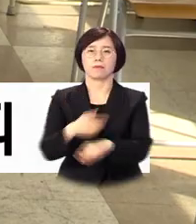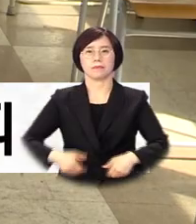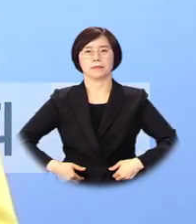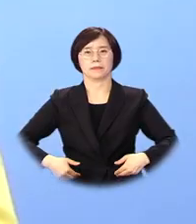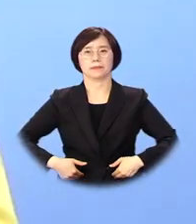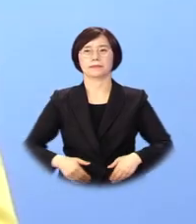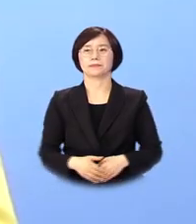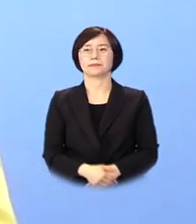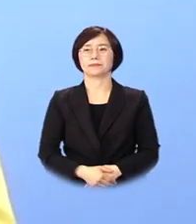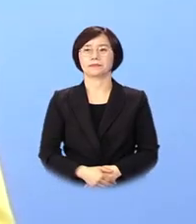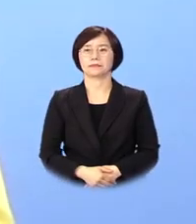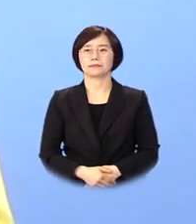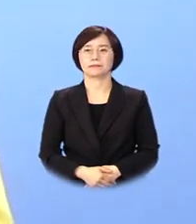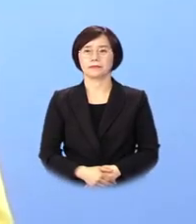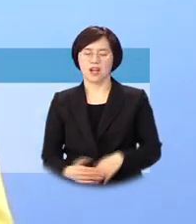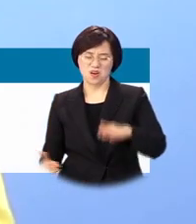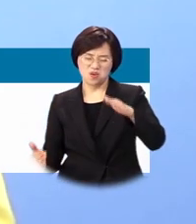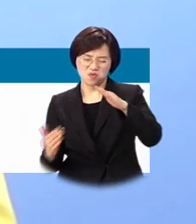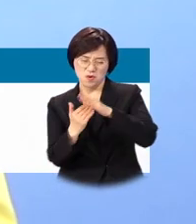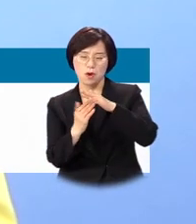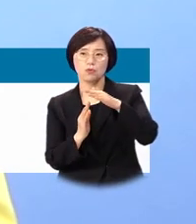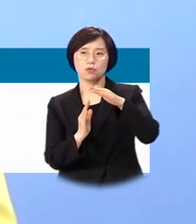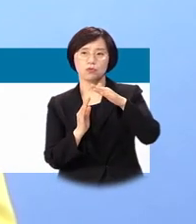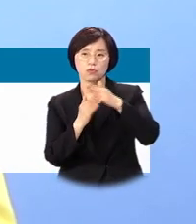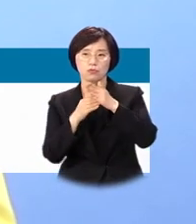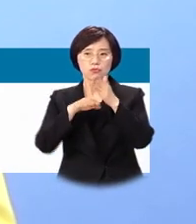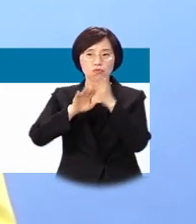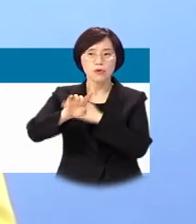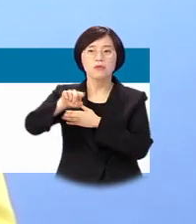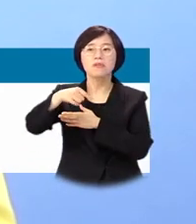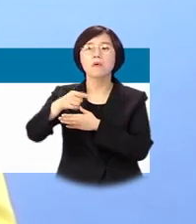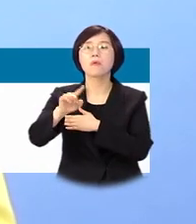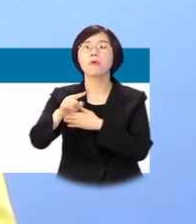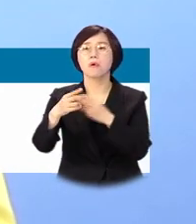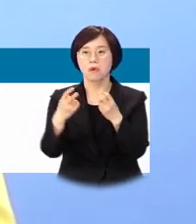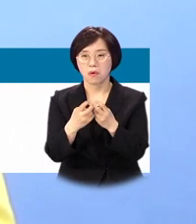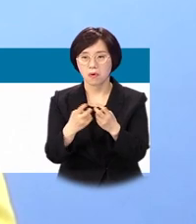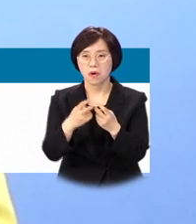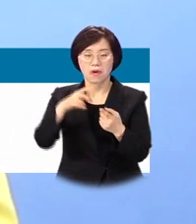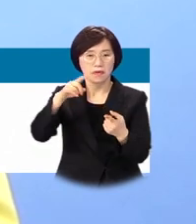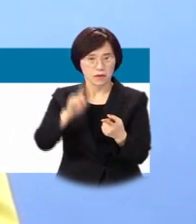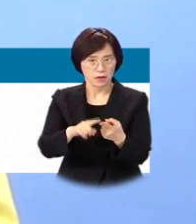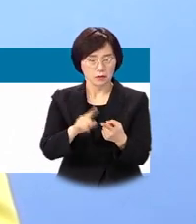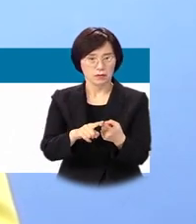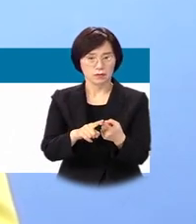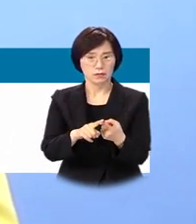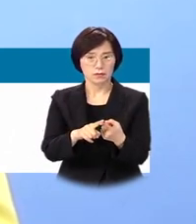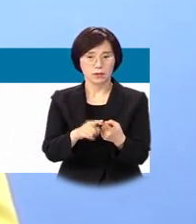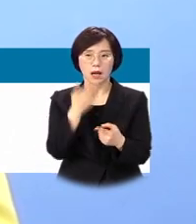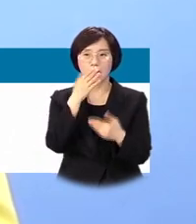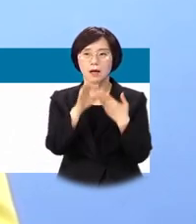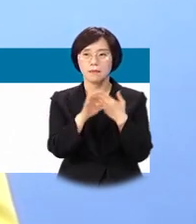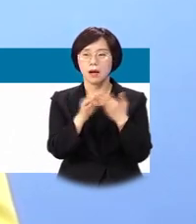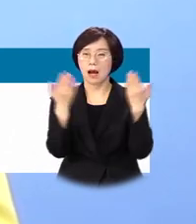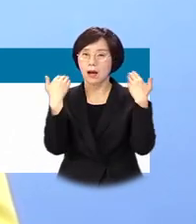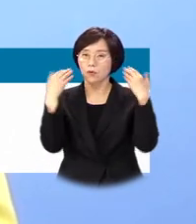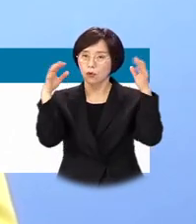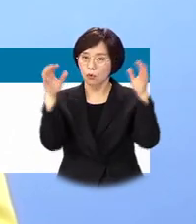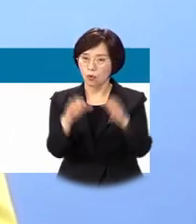합니다 2층 점에 이루고 난 담에 그러면 어떻게 정할 것인지에 대해서는 가능하면